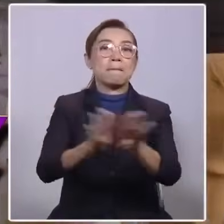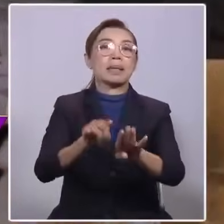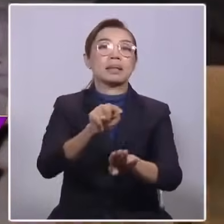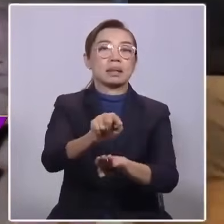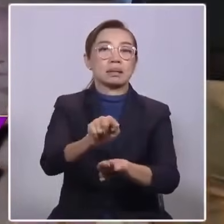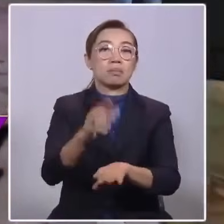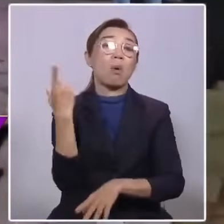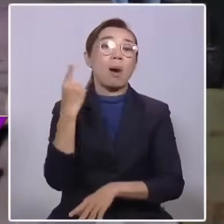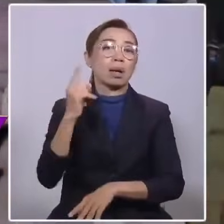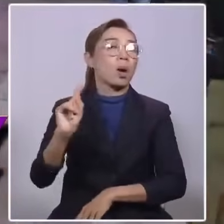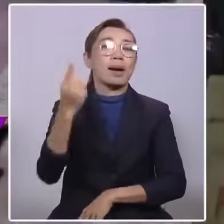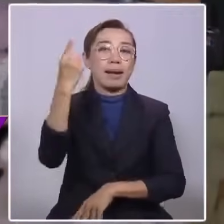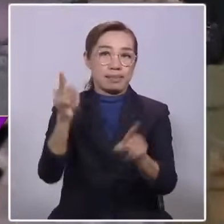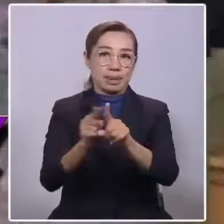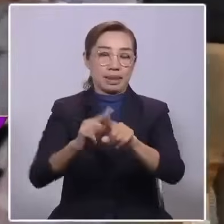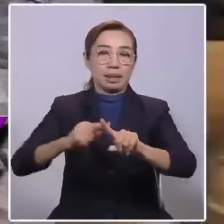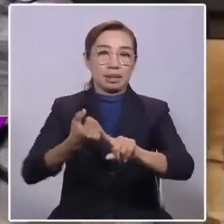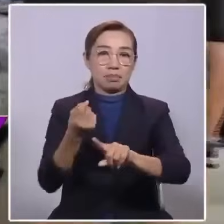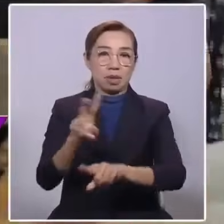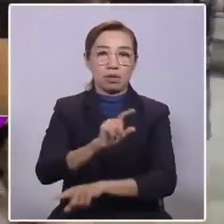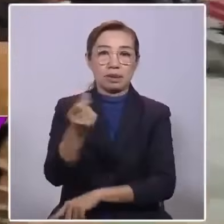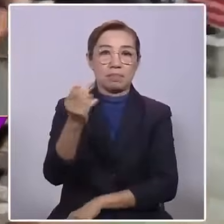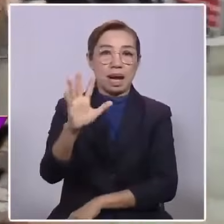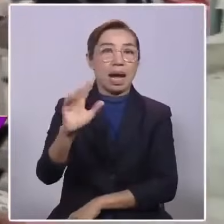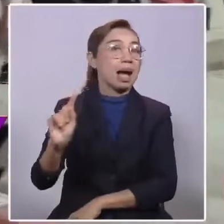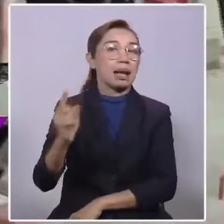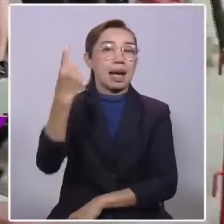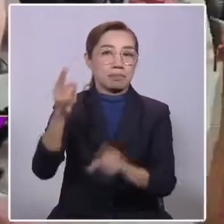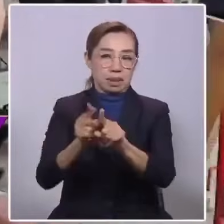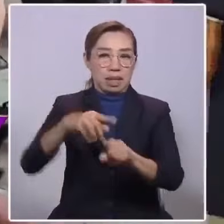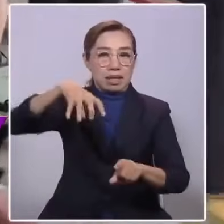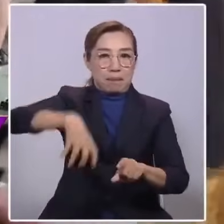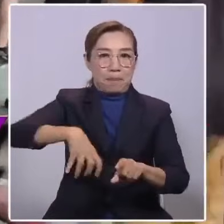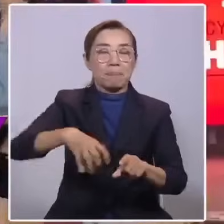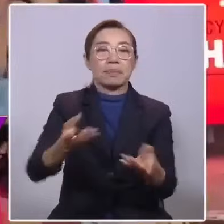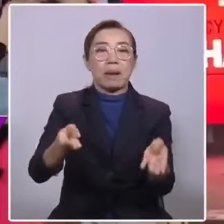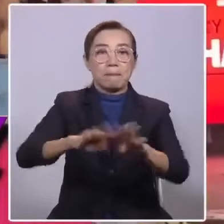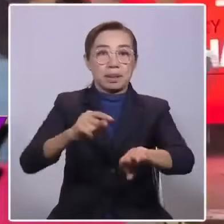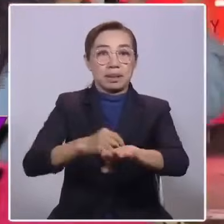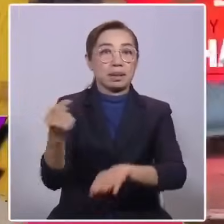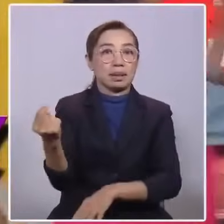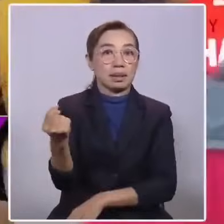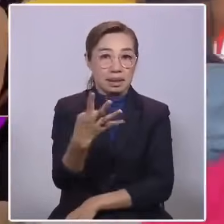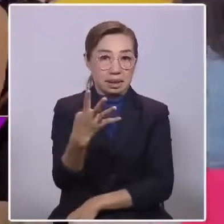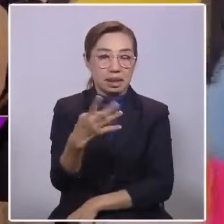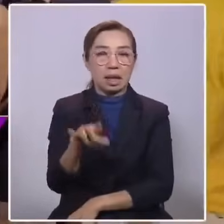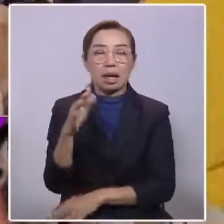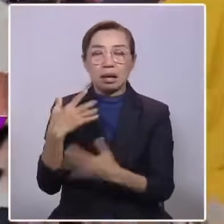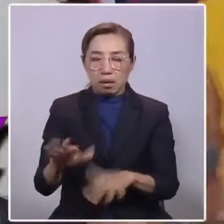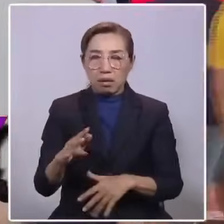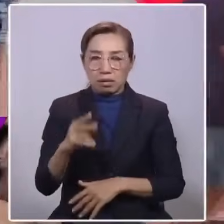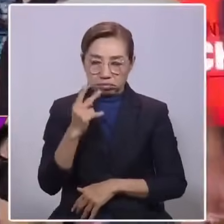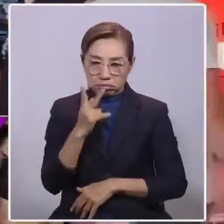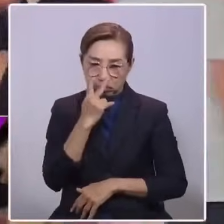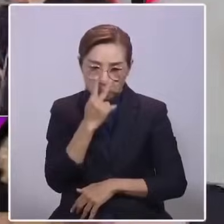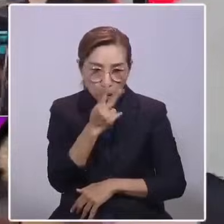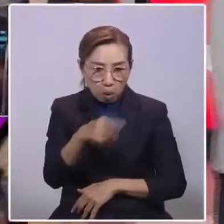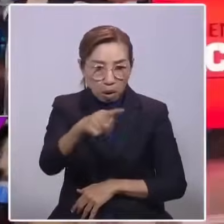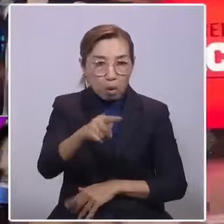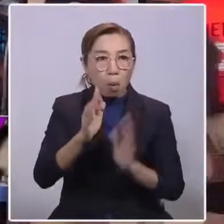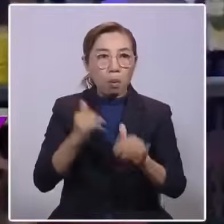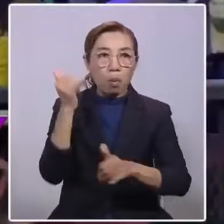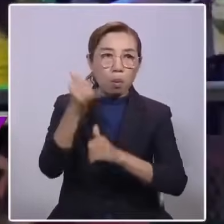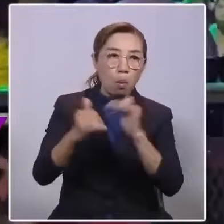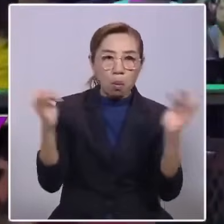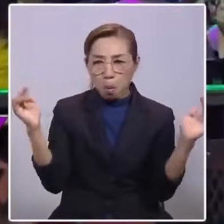วันแรกเหมือนกันนะคะ 15ธันวาคมที่ผ่านมาโดยจากการลงพื้นที่นะคะก็พบว่าบรรยากาศภาพรวมคึกครื้น